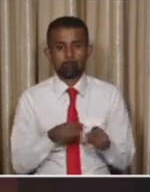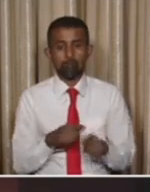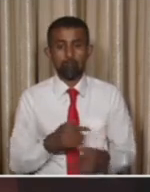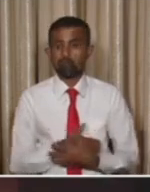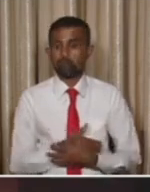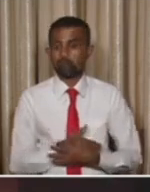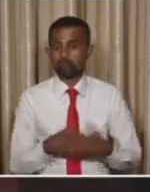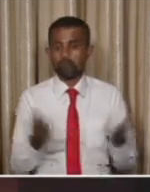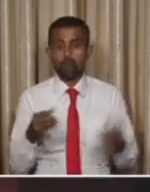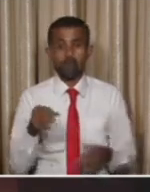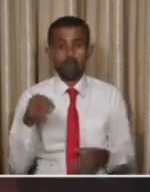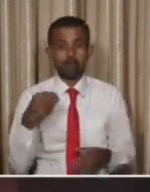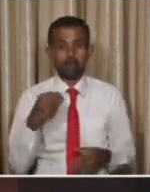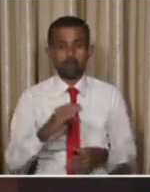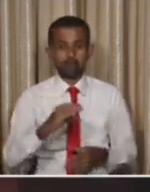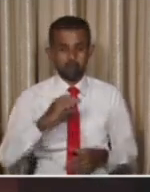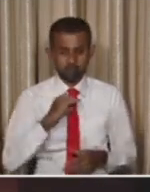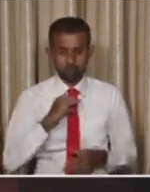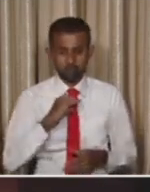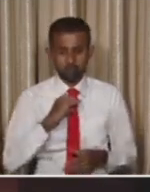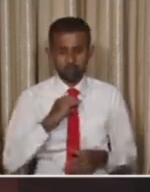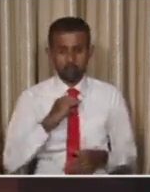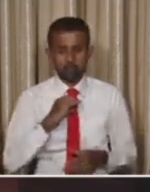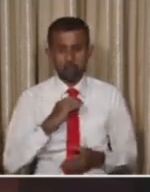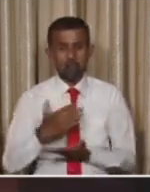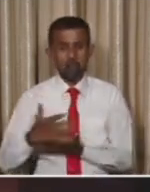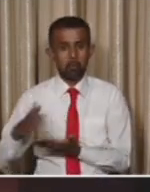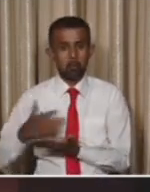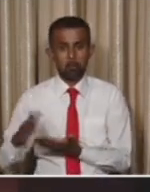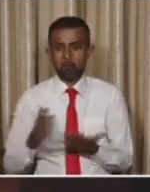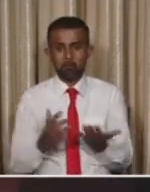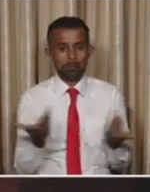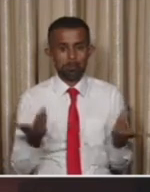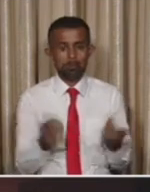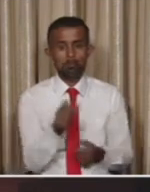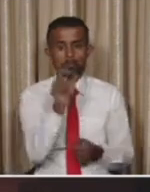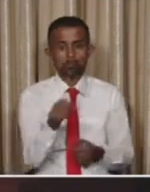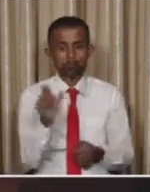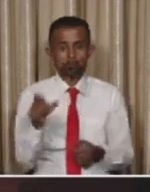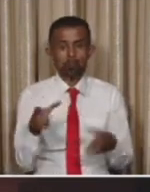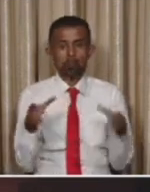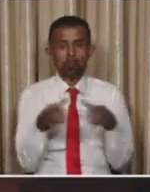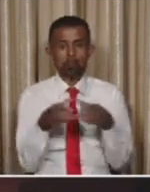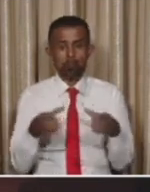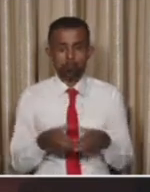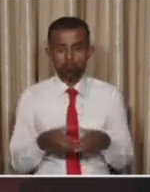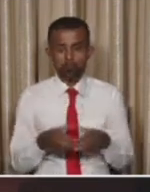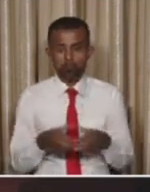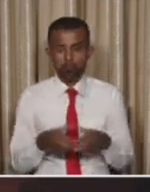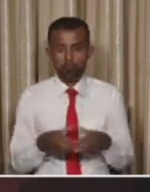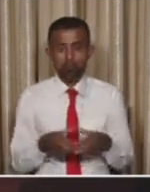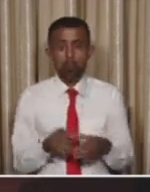විශාල ණයමුදල් අරගෙන ඒවා නොගෙවන පුද්ගලින්ගේ සහ කණ්ඩායම්වල